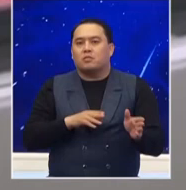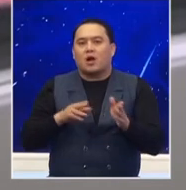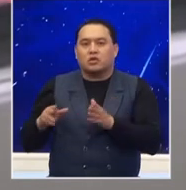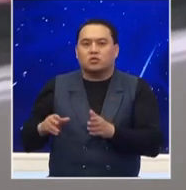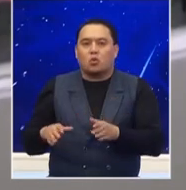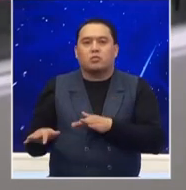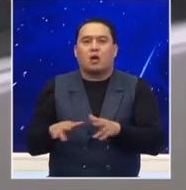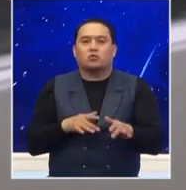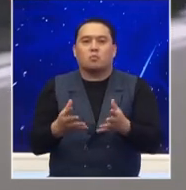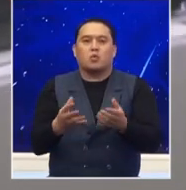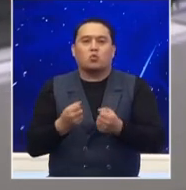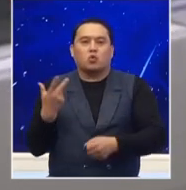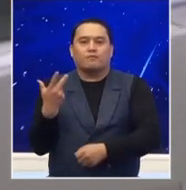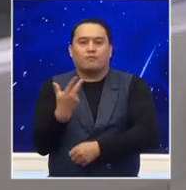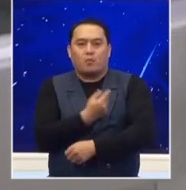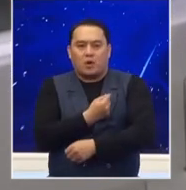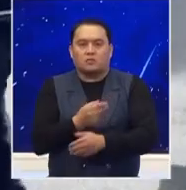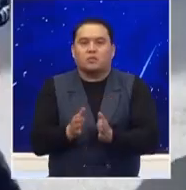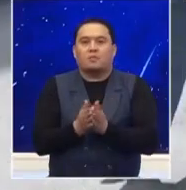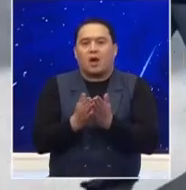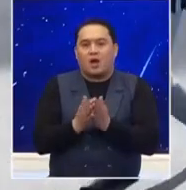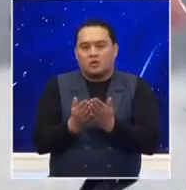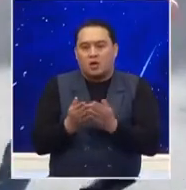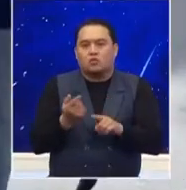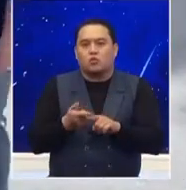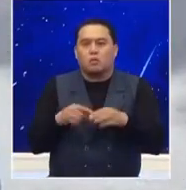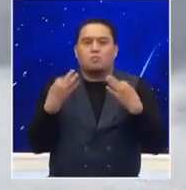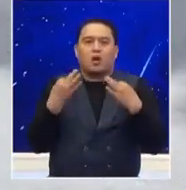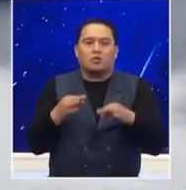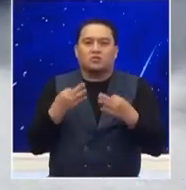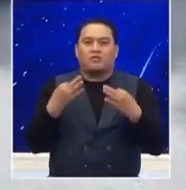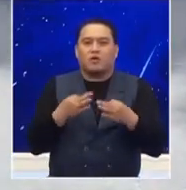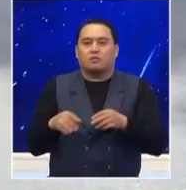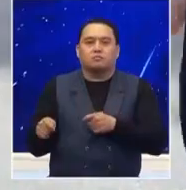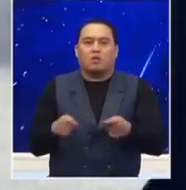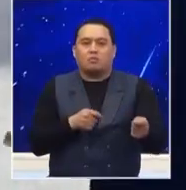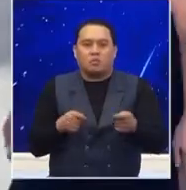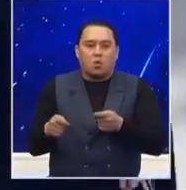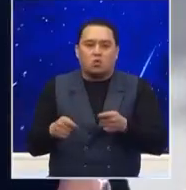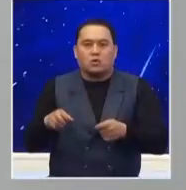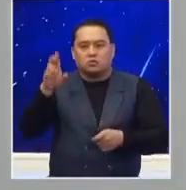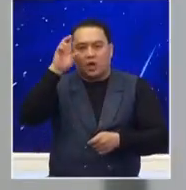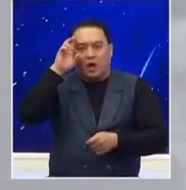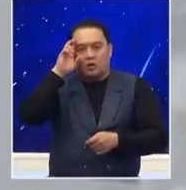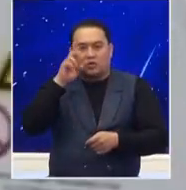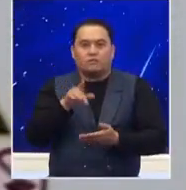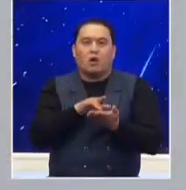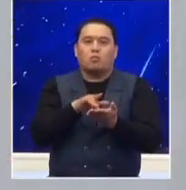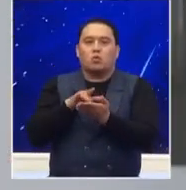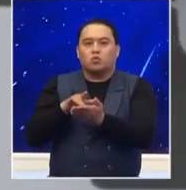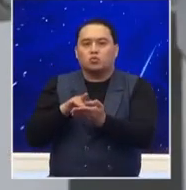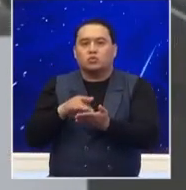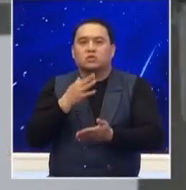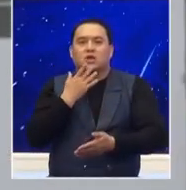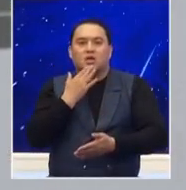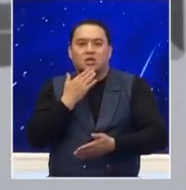эту процедуру, получат вакцинационный паспорт, который позволит им свободно перемещаться по стране и путешествовать за